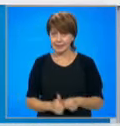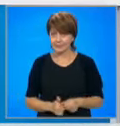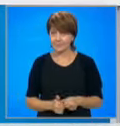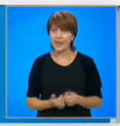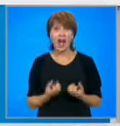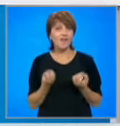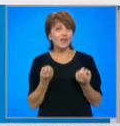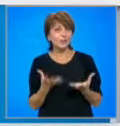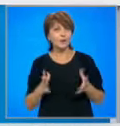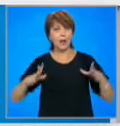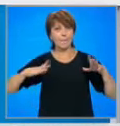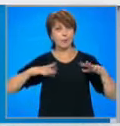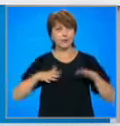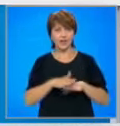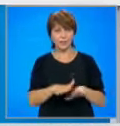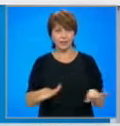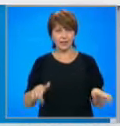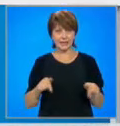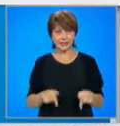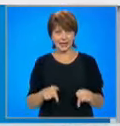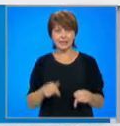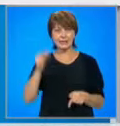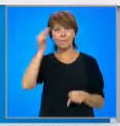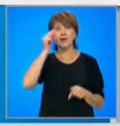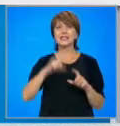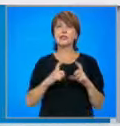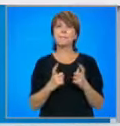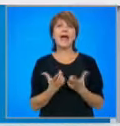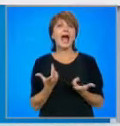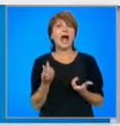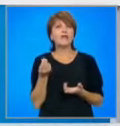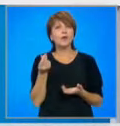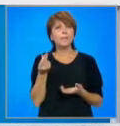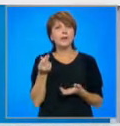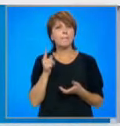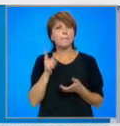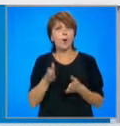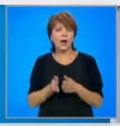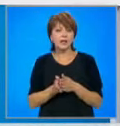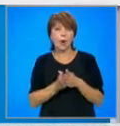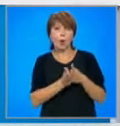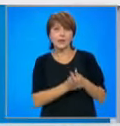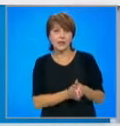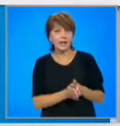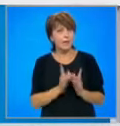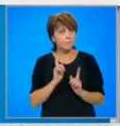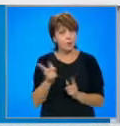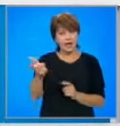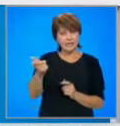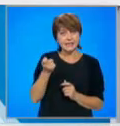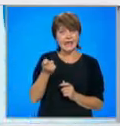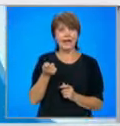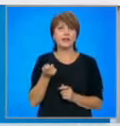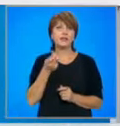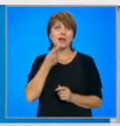Мисия, възможна ли е почивката на морето тази година за българските семейства? Какъв бюджет могат да отделят и склонни ли са да изтеглят кредит за